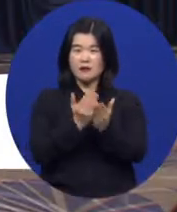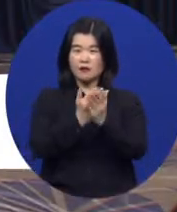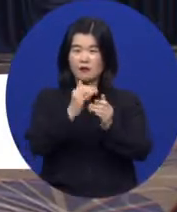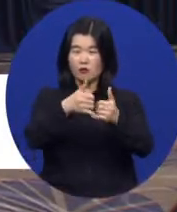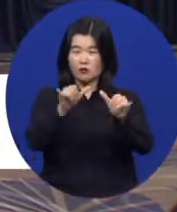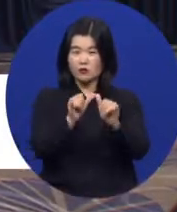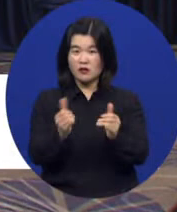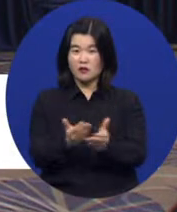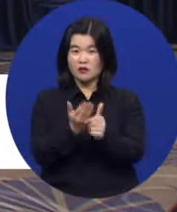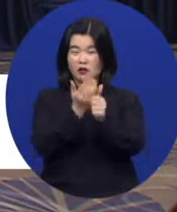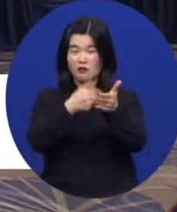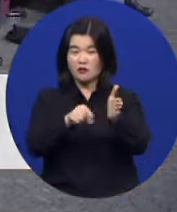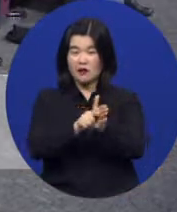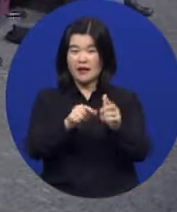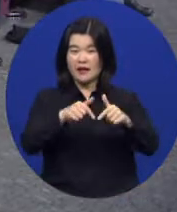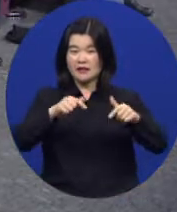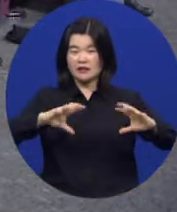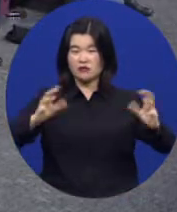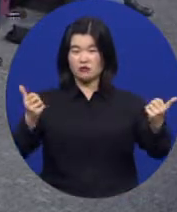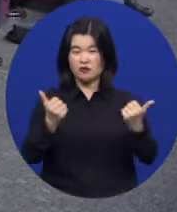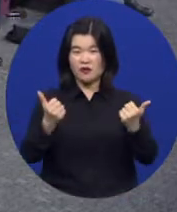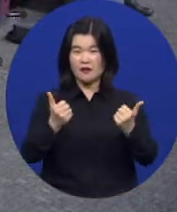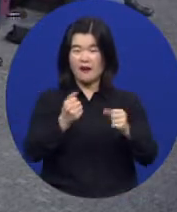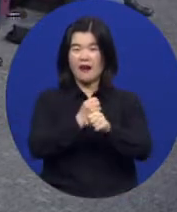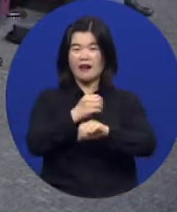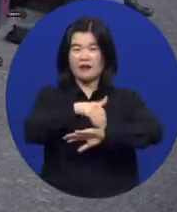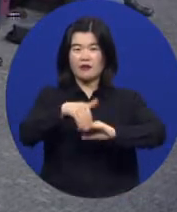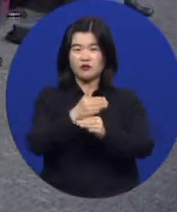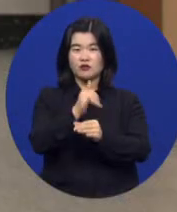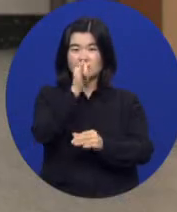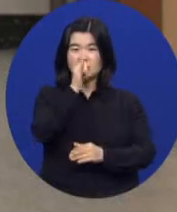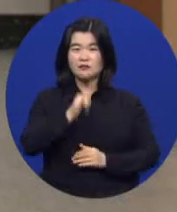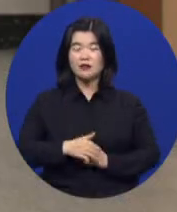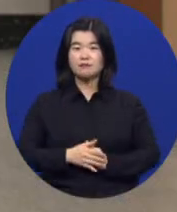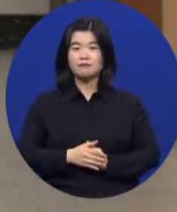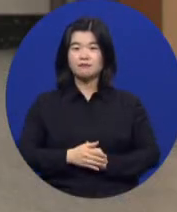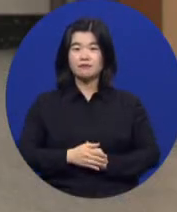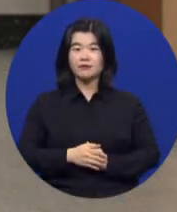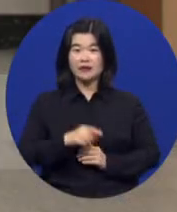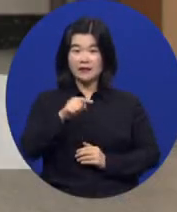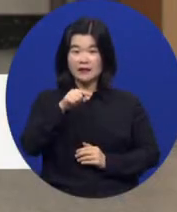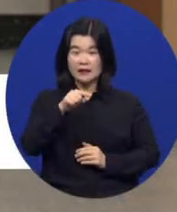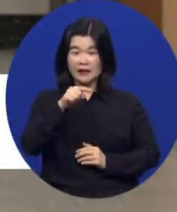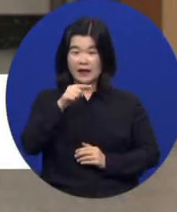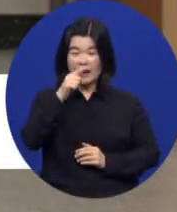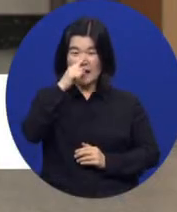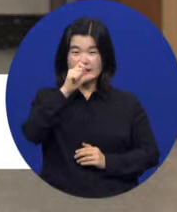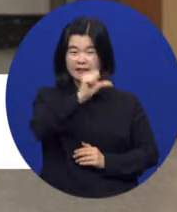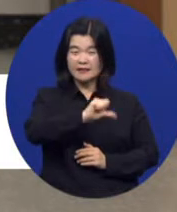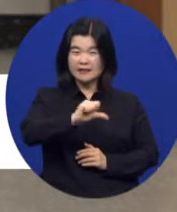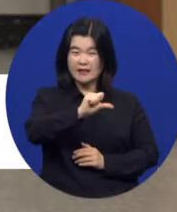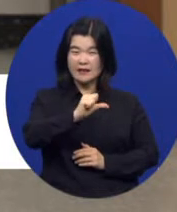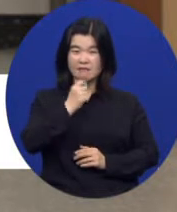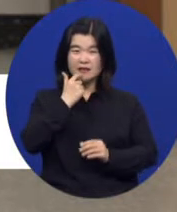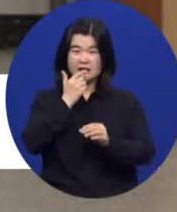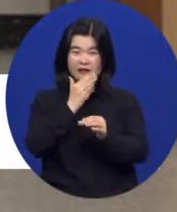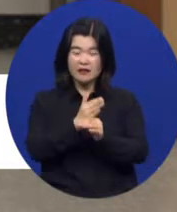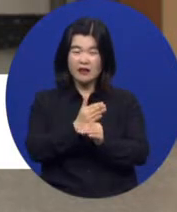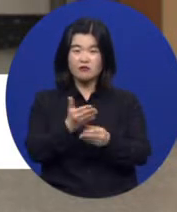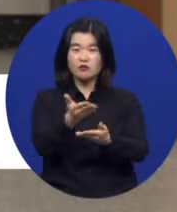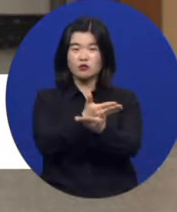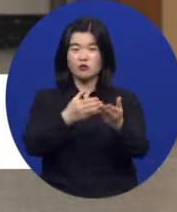공동체 성장을 위한 각종 국제회의 등을 개최할 계획입니다. 아시아태평양 지역의 민간단체의 거점